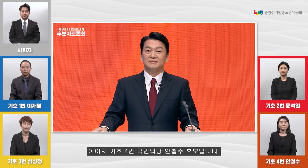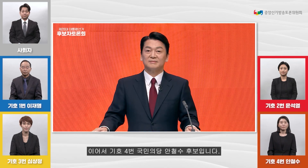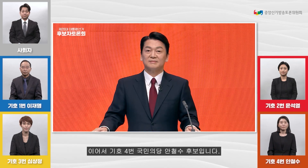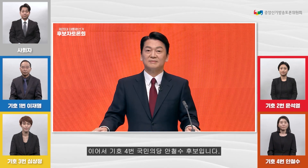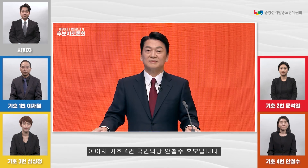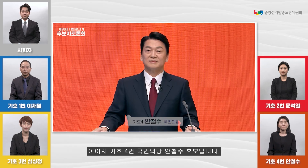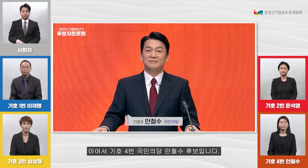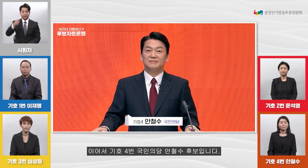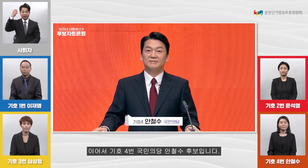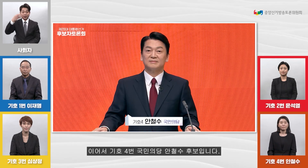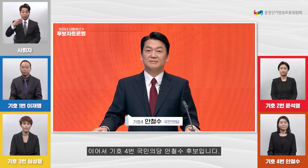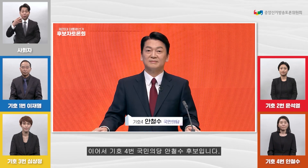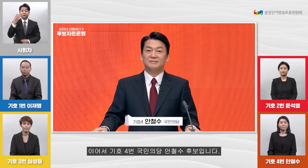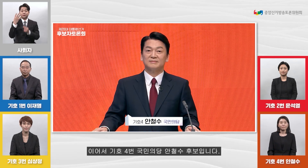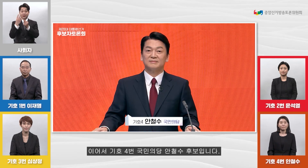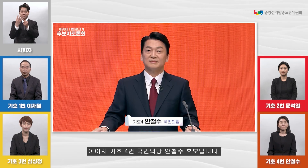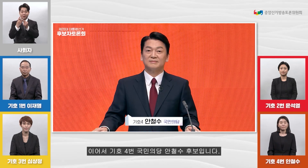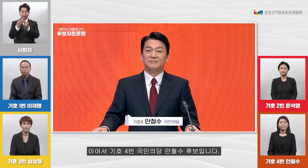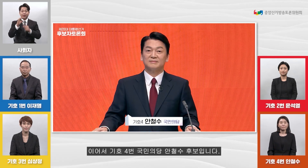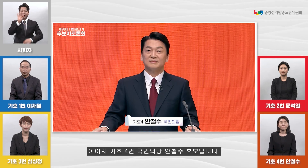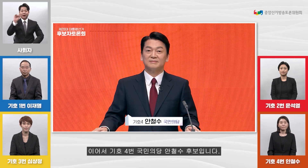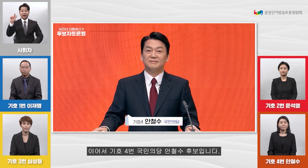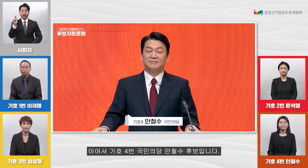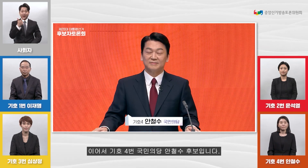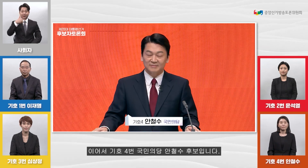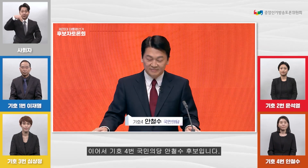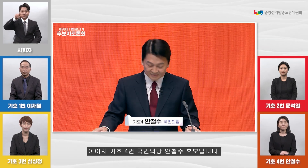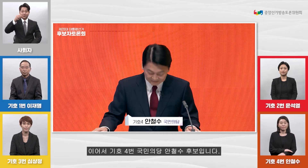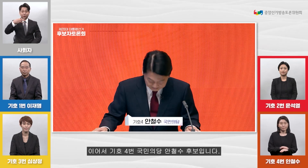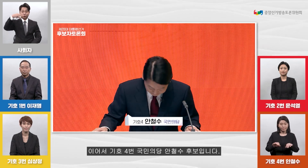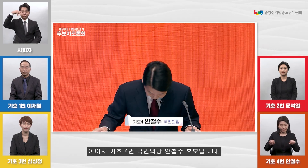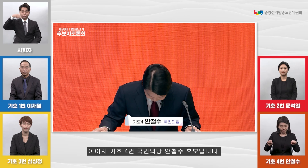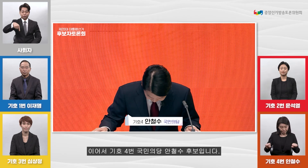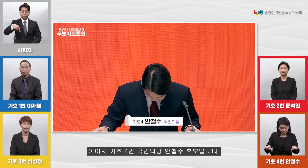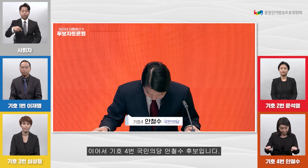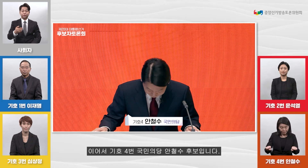이어서 기호 4번 국민의당 안철수 후보입니다.